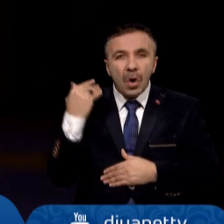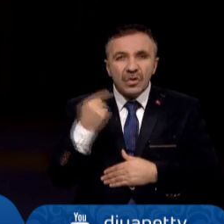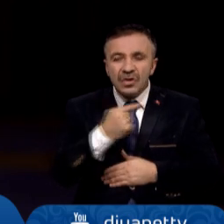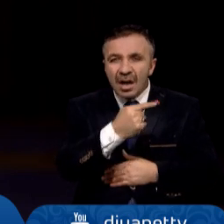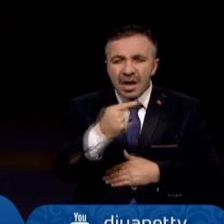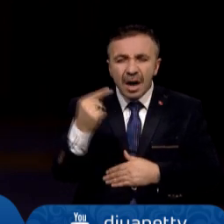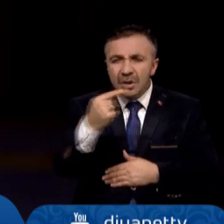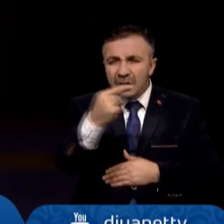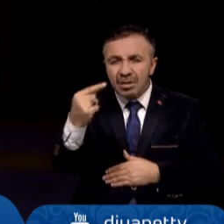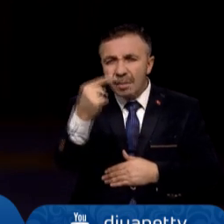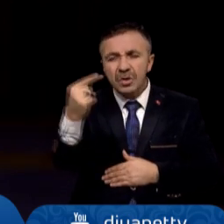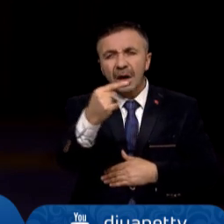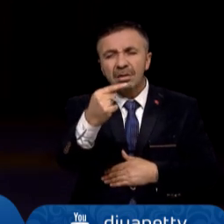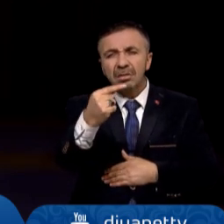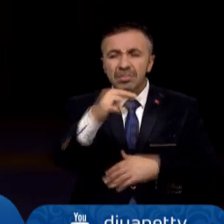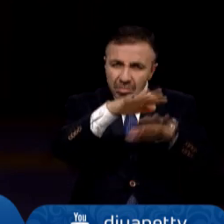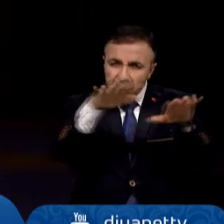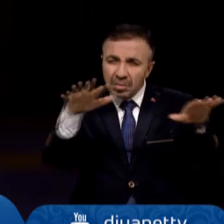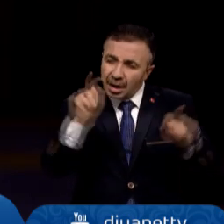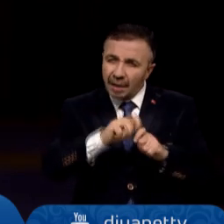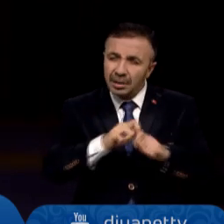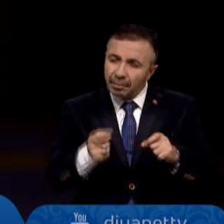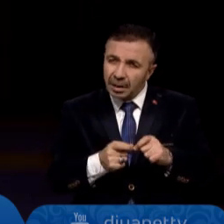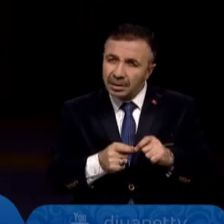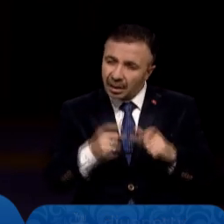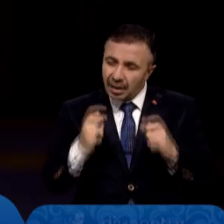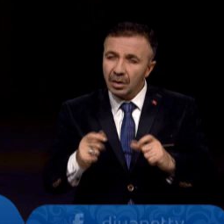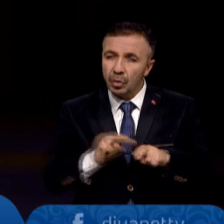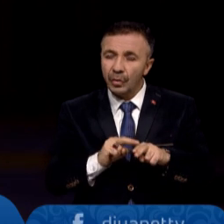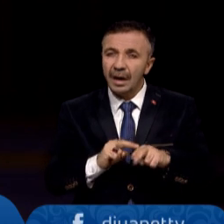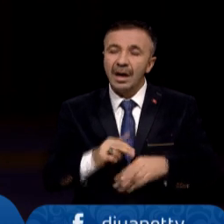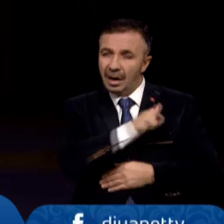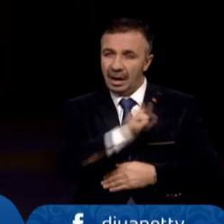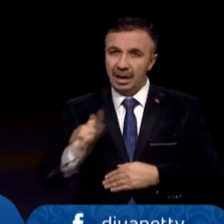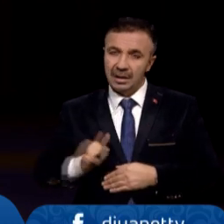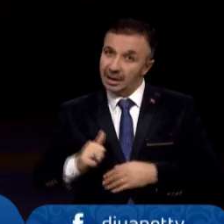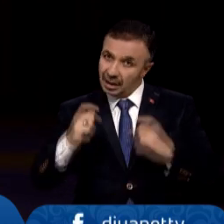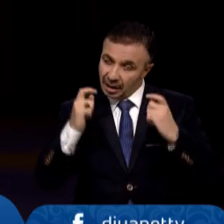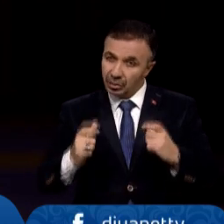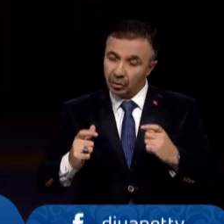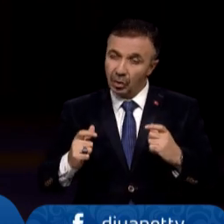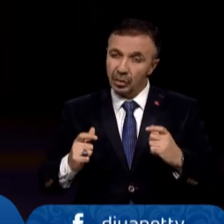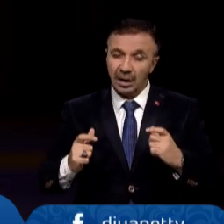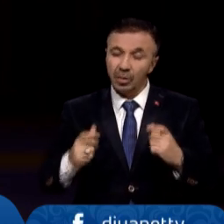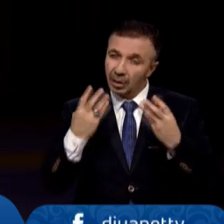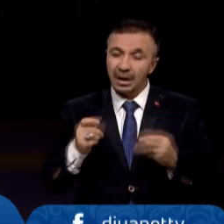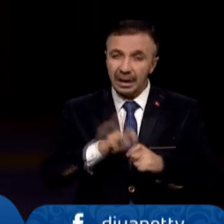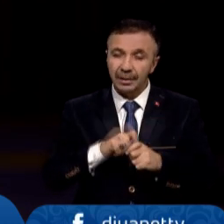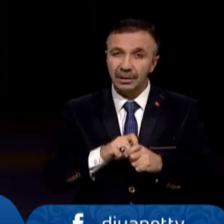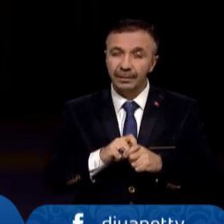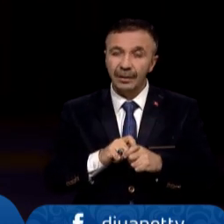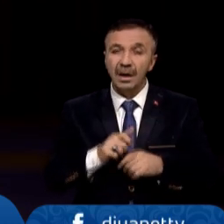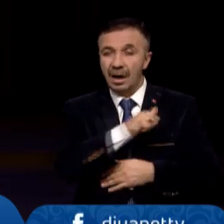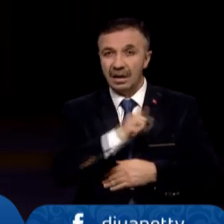kamıştan yapıldı Basra küfe ve askeri karnın son olarak yapıldı o taraflarda savaşan